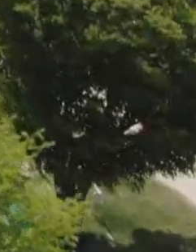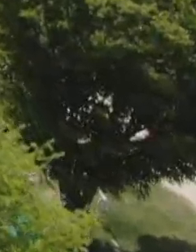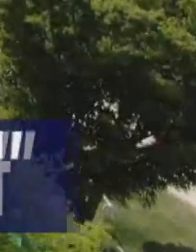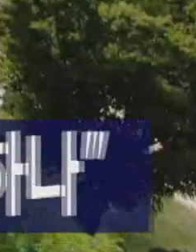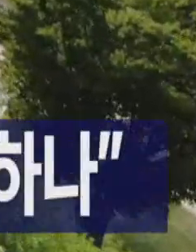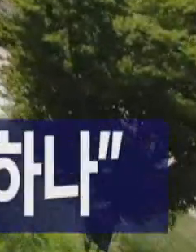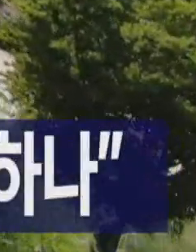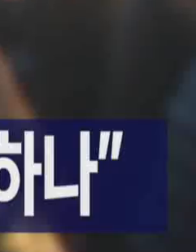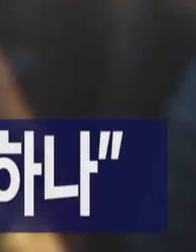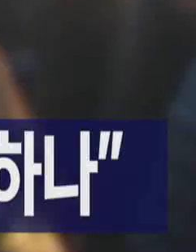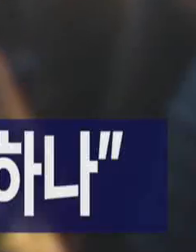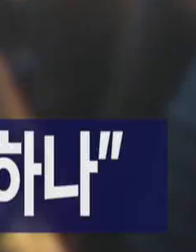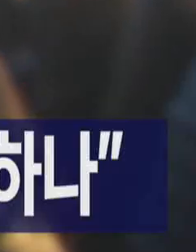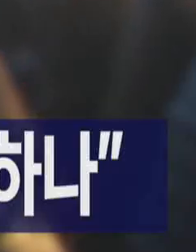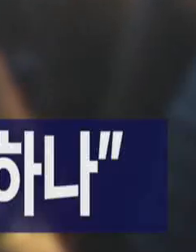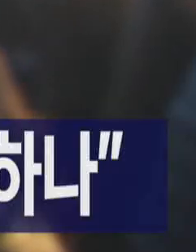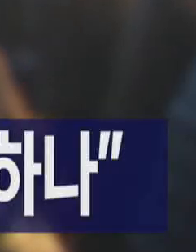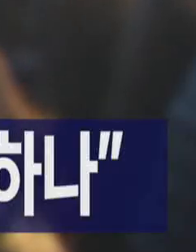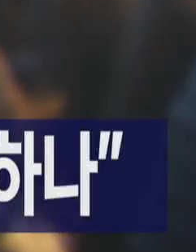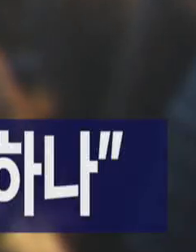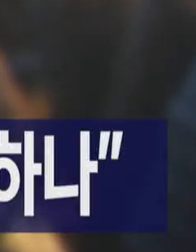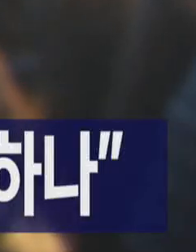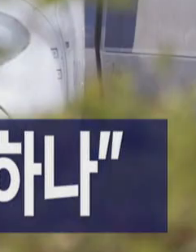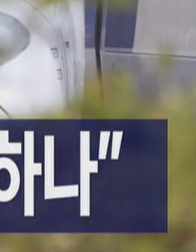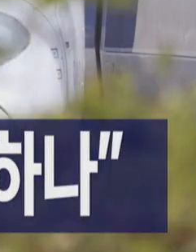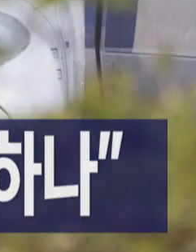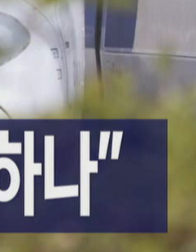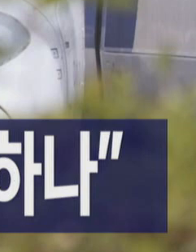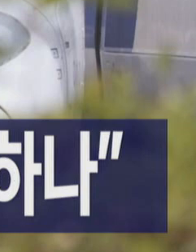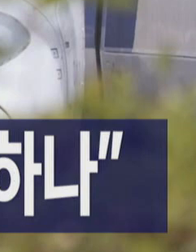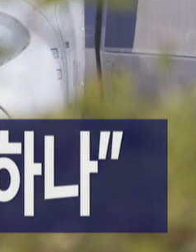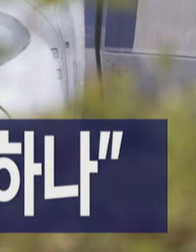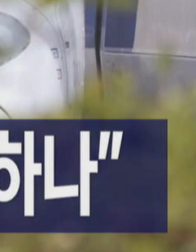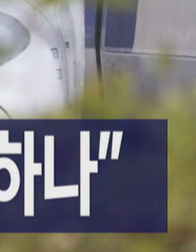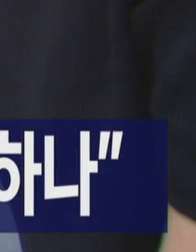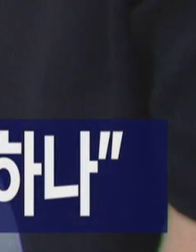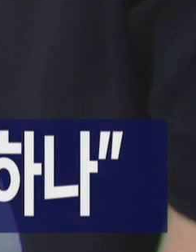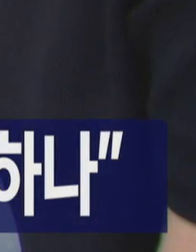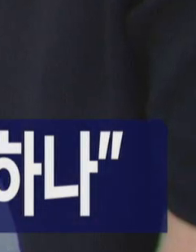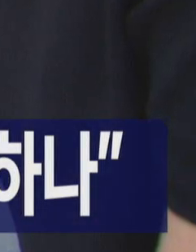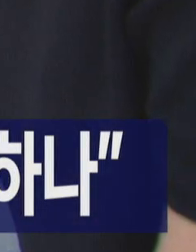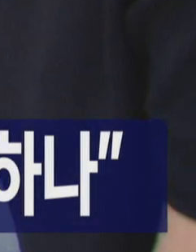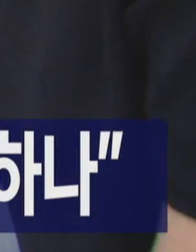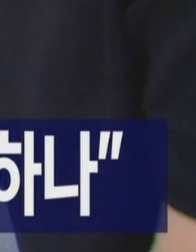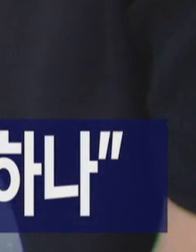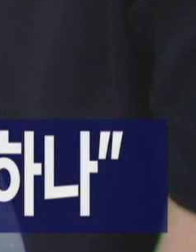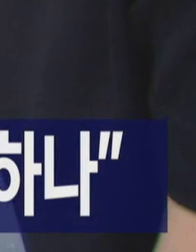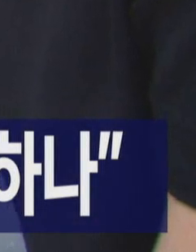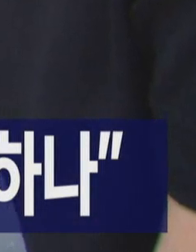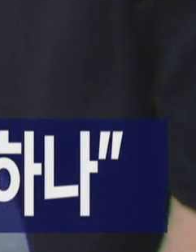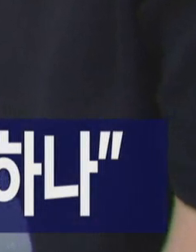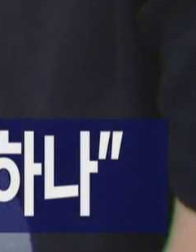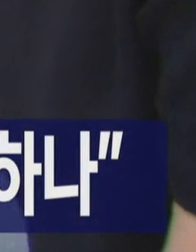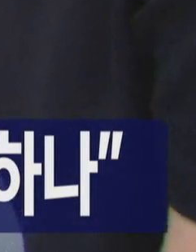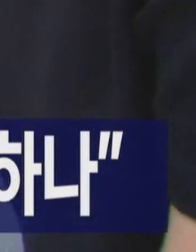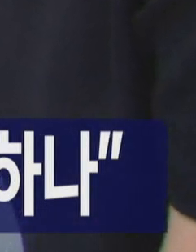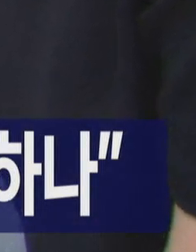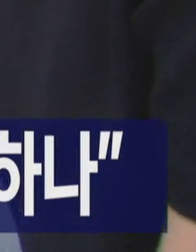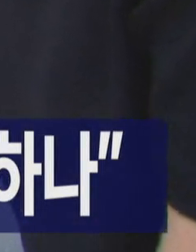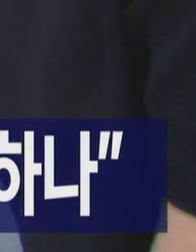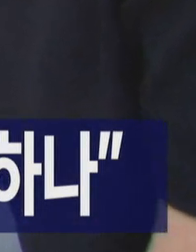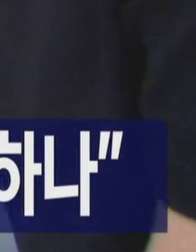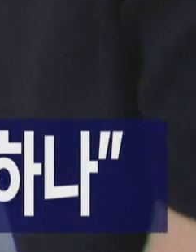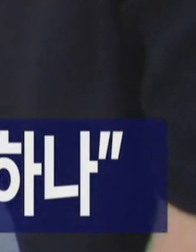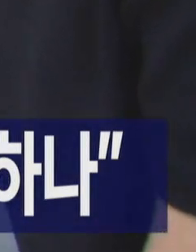여름 관광지가 많은 전남 동부권이 휴가철을 앞두고 초긴장 상태입니다. 여수에 코로나가 여기 확진자라든지 그런